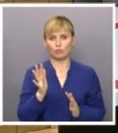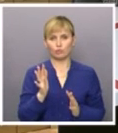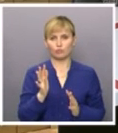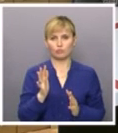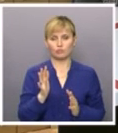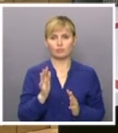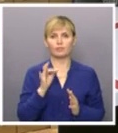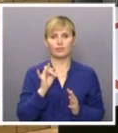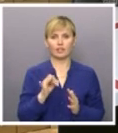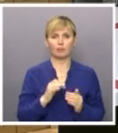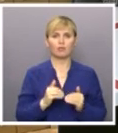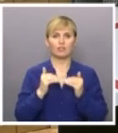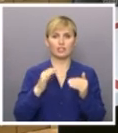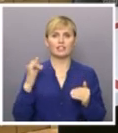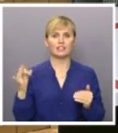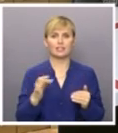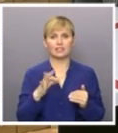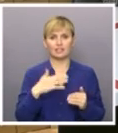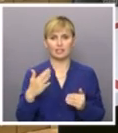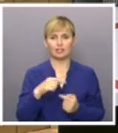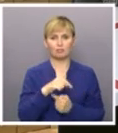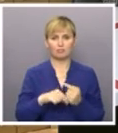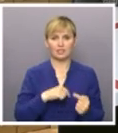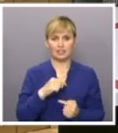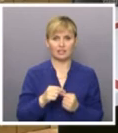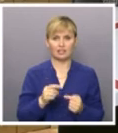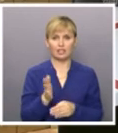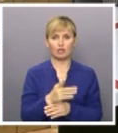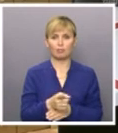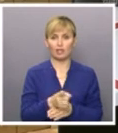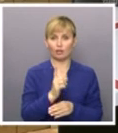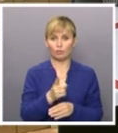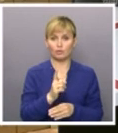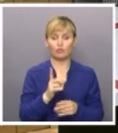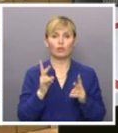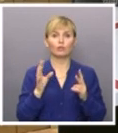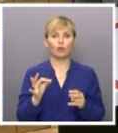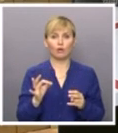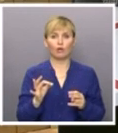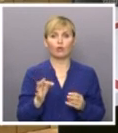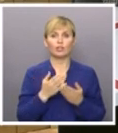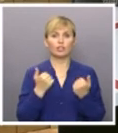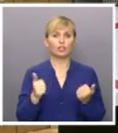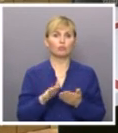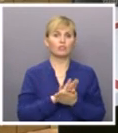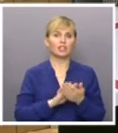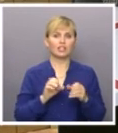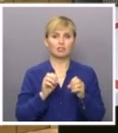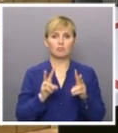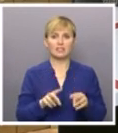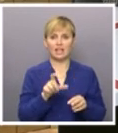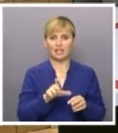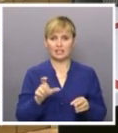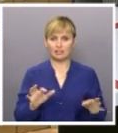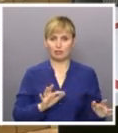и повышению интереса со стороны бизнеса к рыбоводству. Но нету никаких специализированных мер.